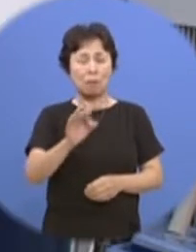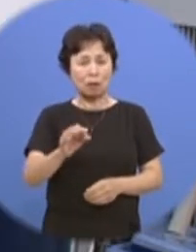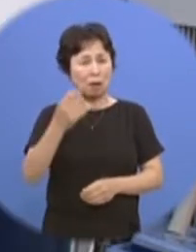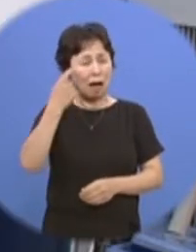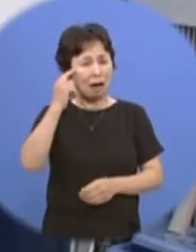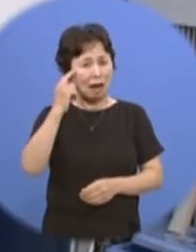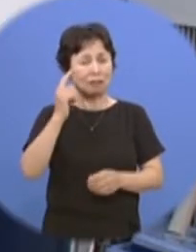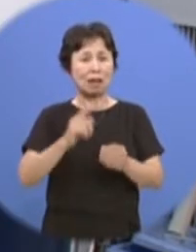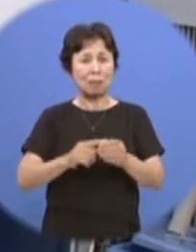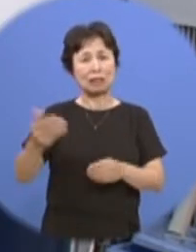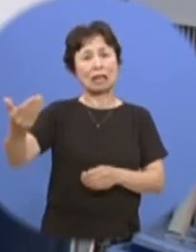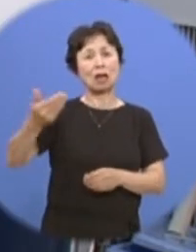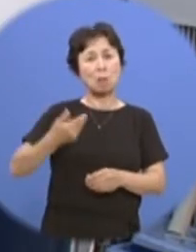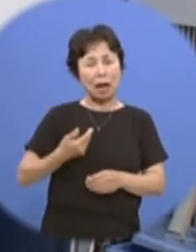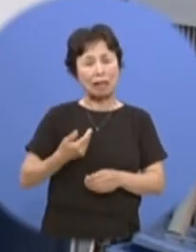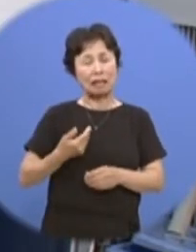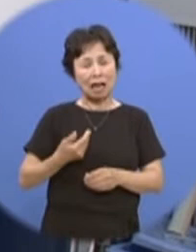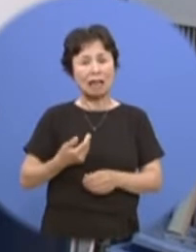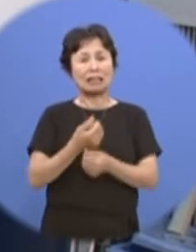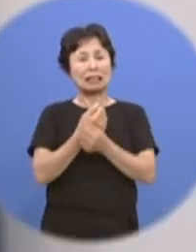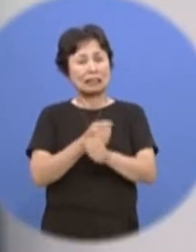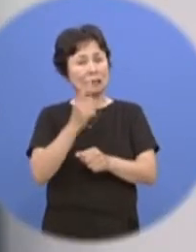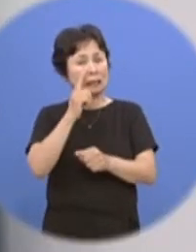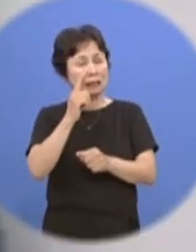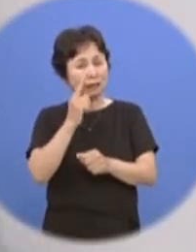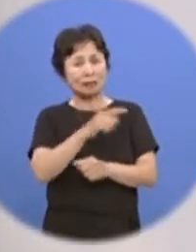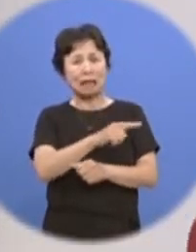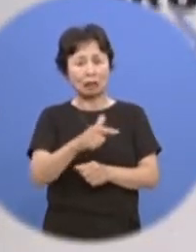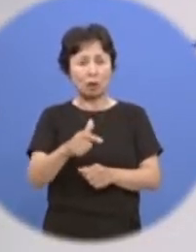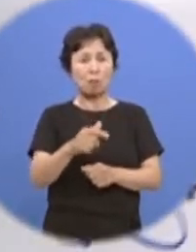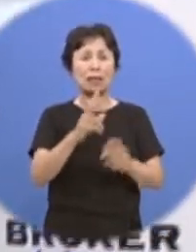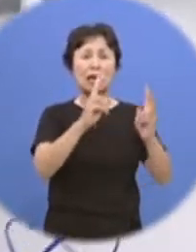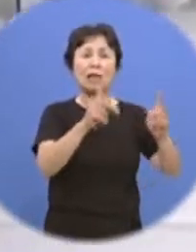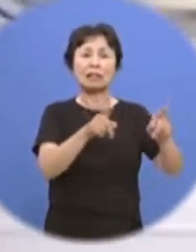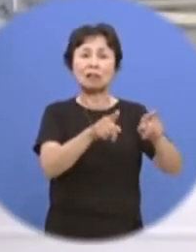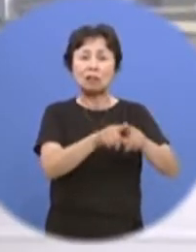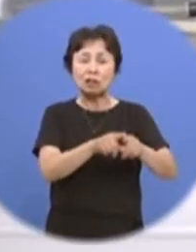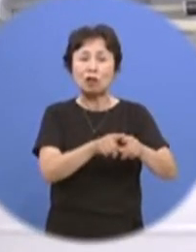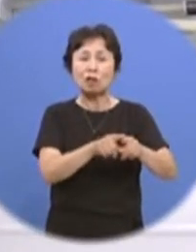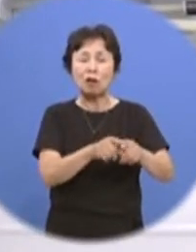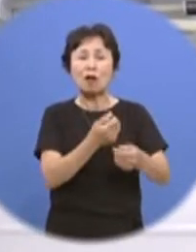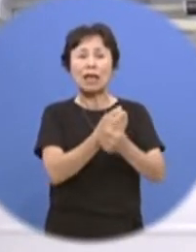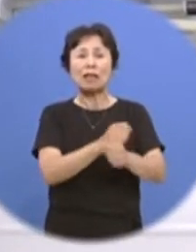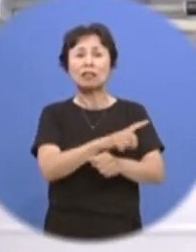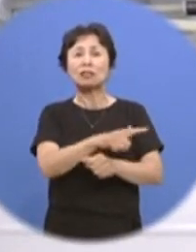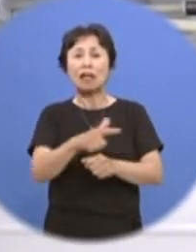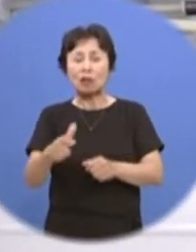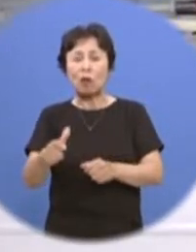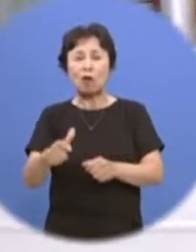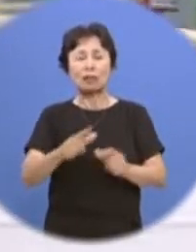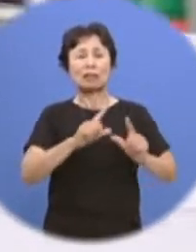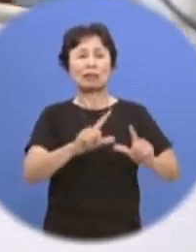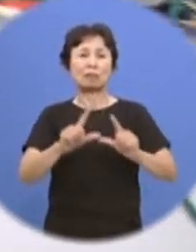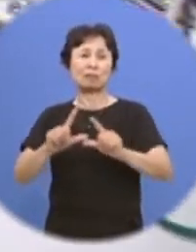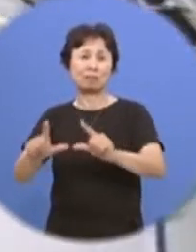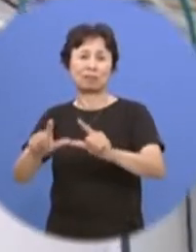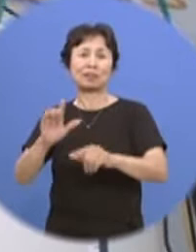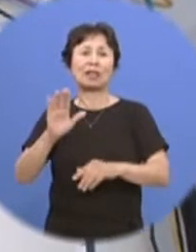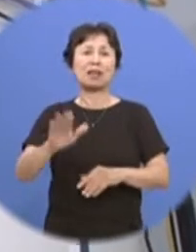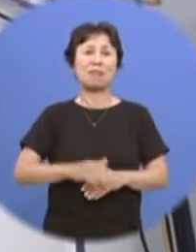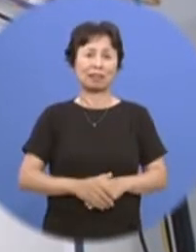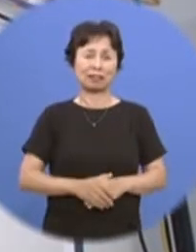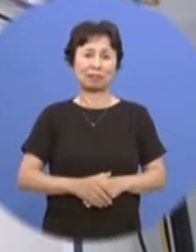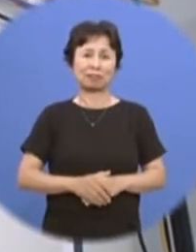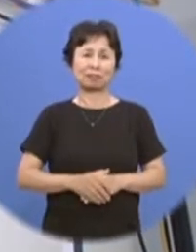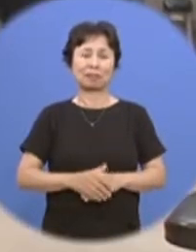験や研究、企業との共同研究開発など多様化するニーズに応えています。和坂所長